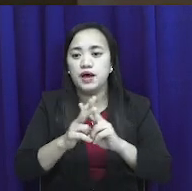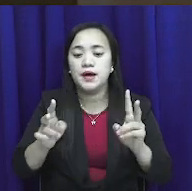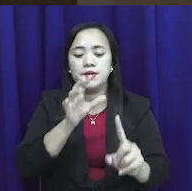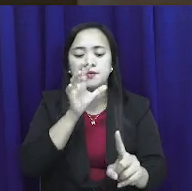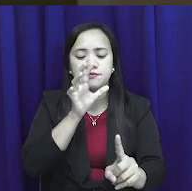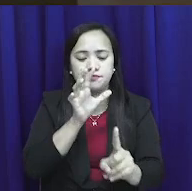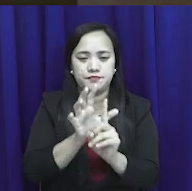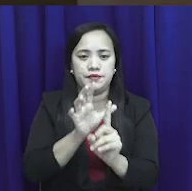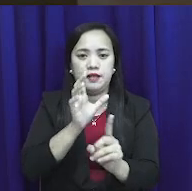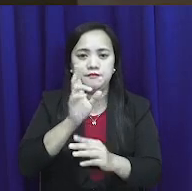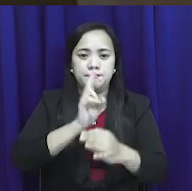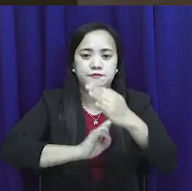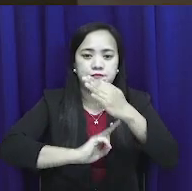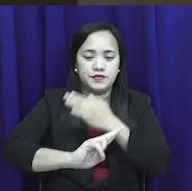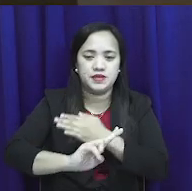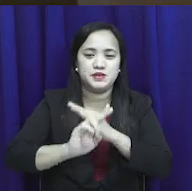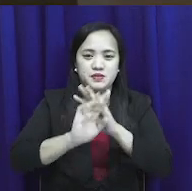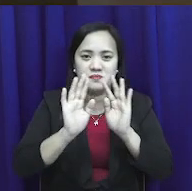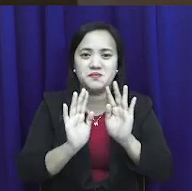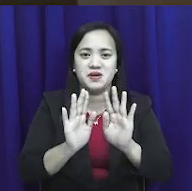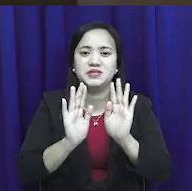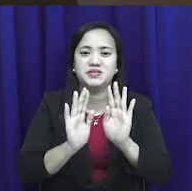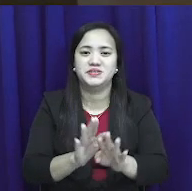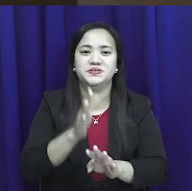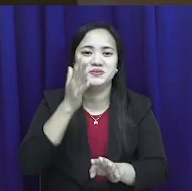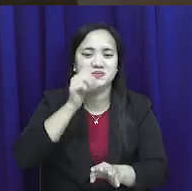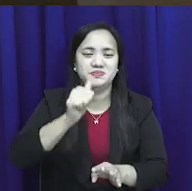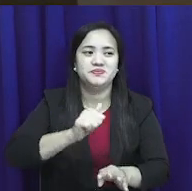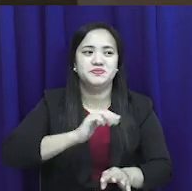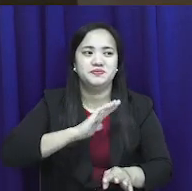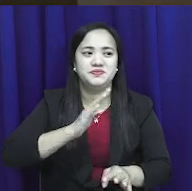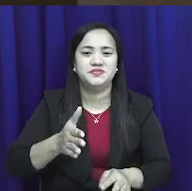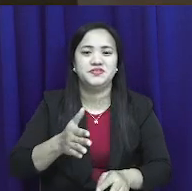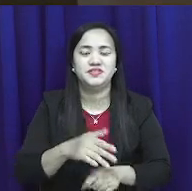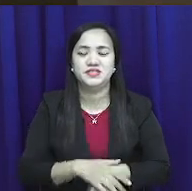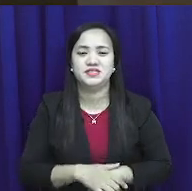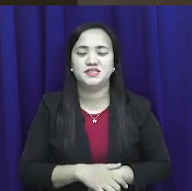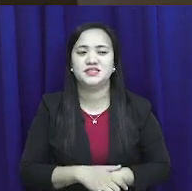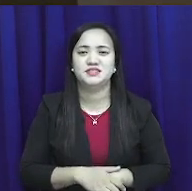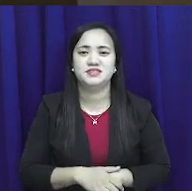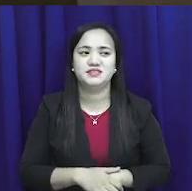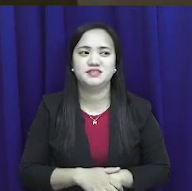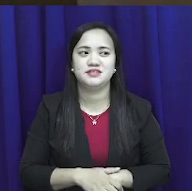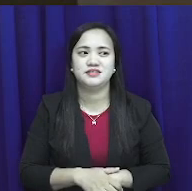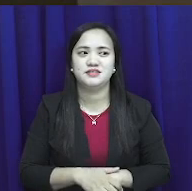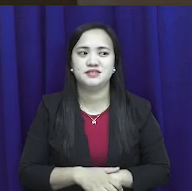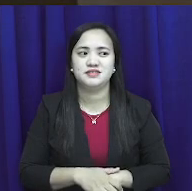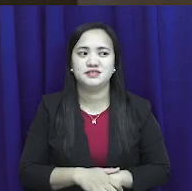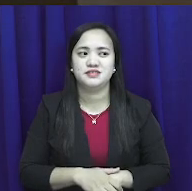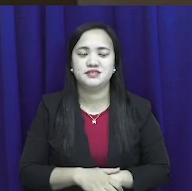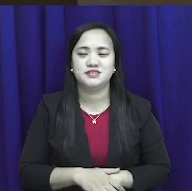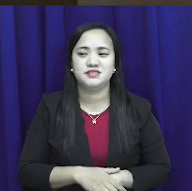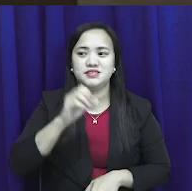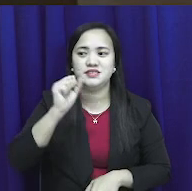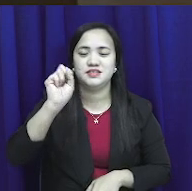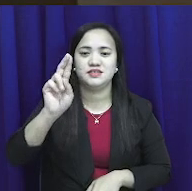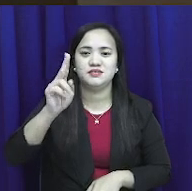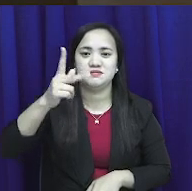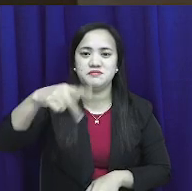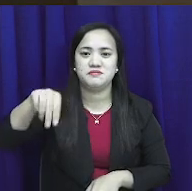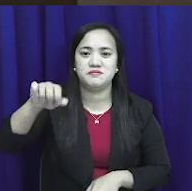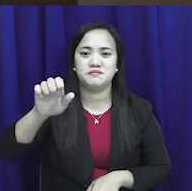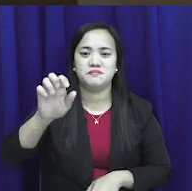famous Wonder Woman actually hindi ko nga tinatawag na Wonder Woman super to eh